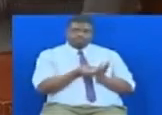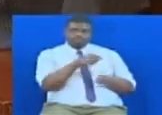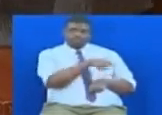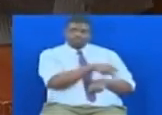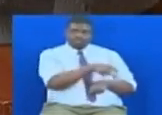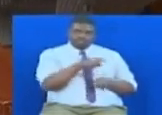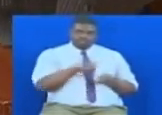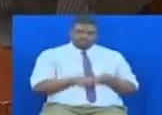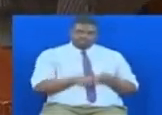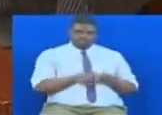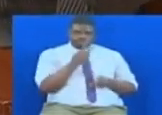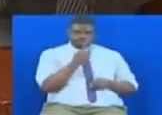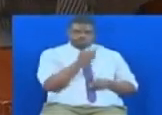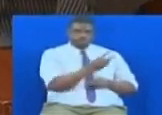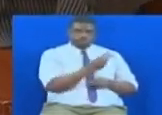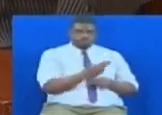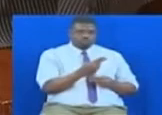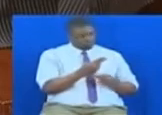Magufuli.